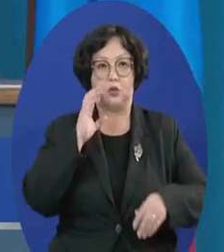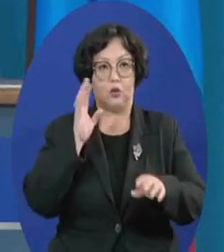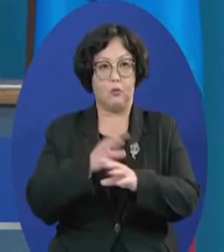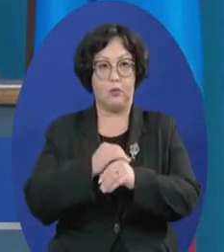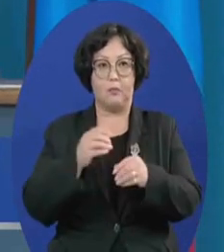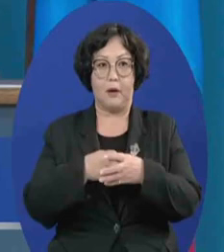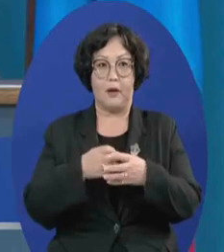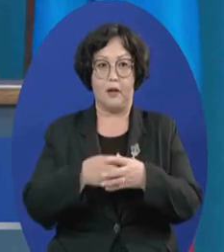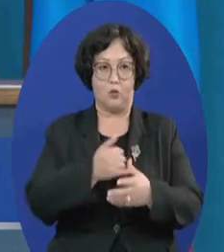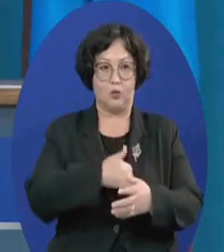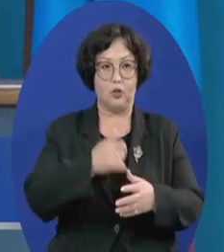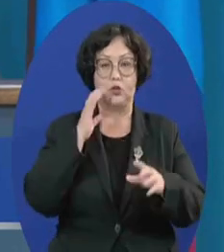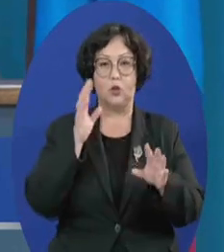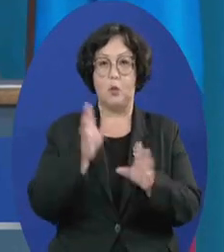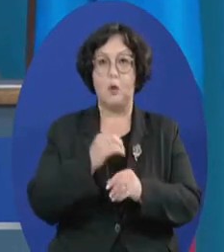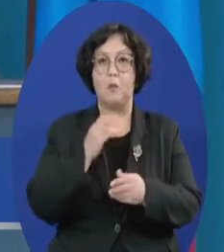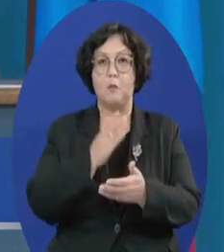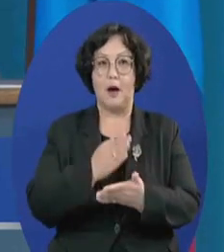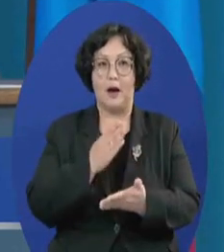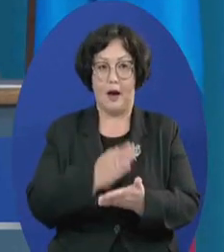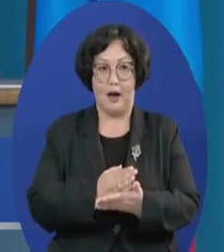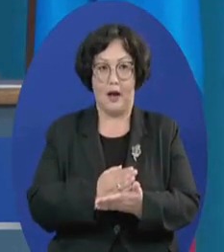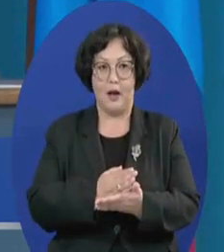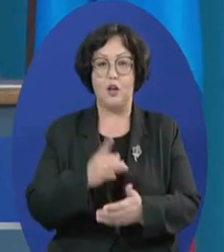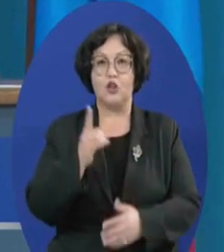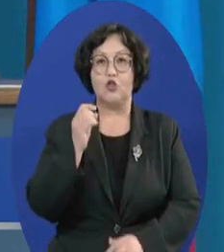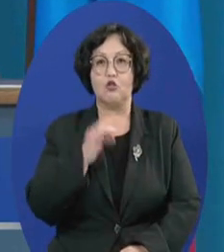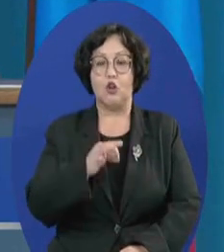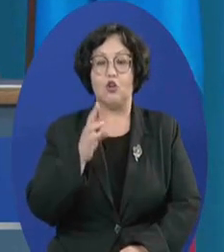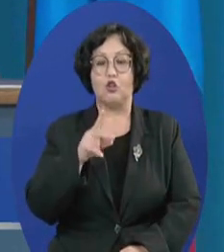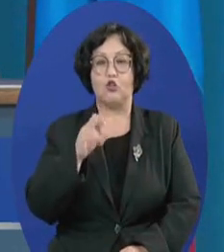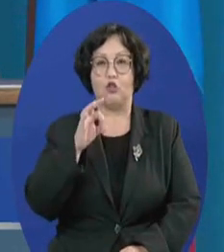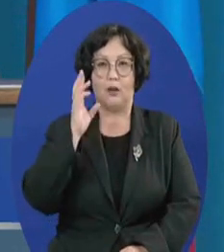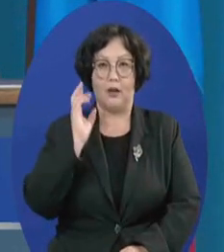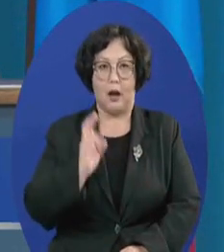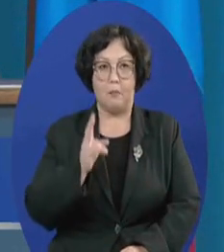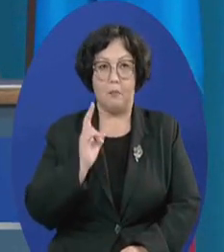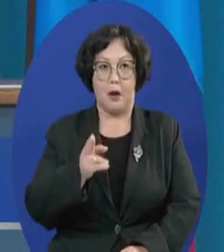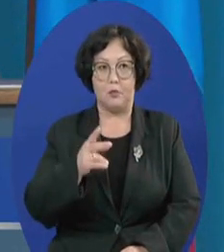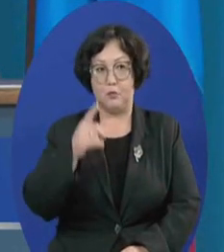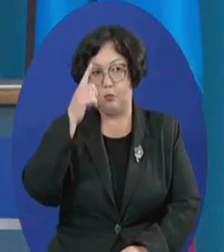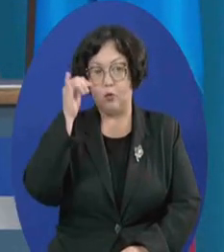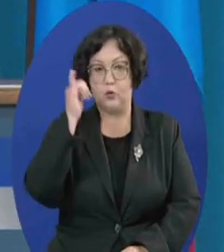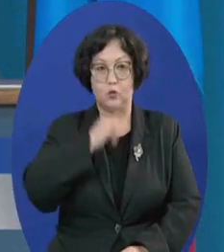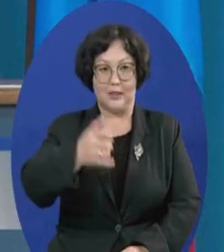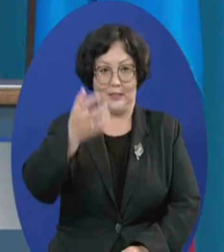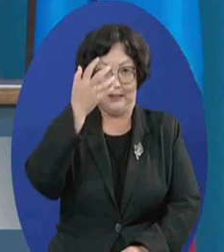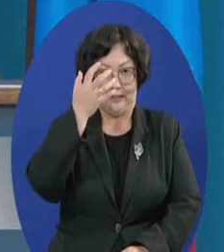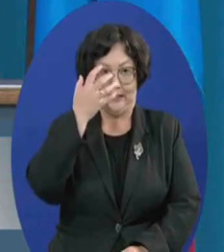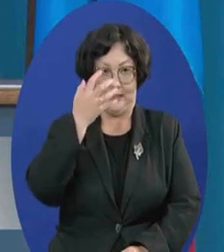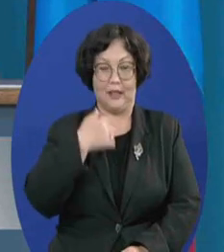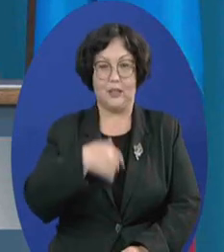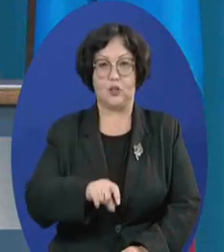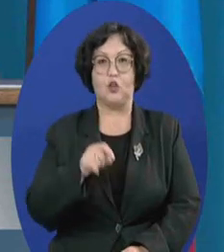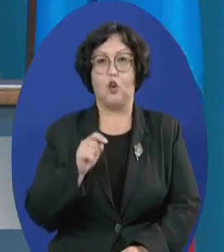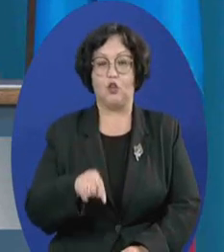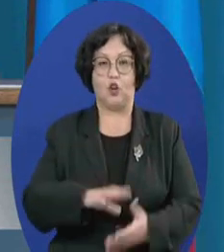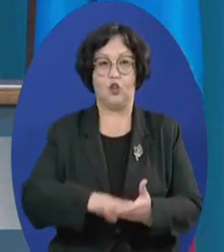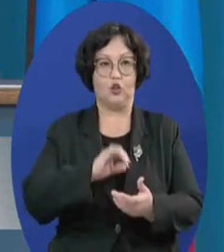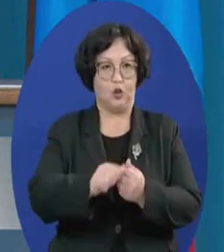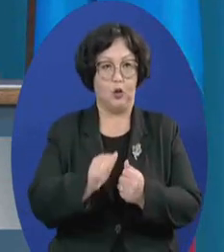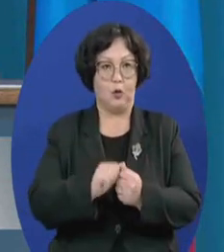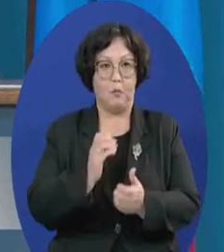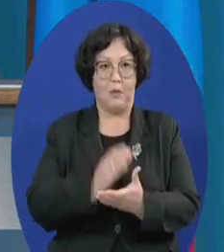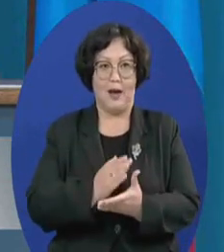менежментийн багийн удирдах байгаа гих хавьд Rio Tinto-гийн зүгээс Монгол улсын засгийн газарт одоо төлж